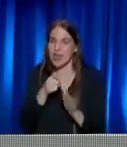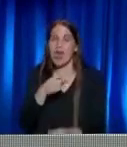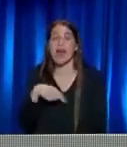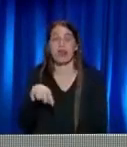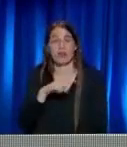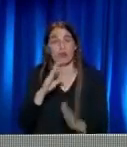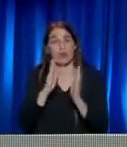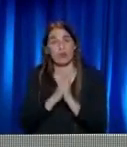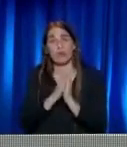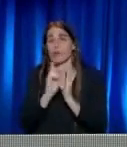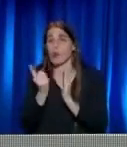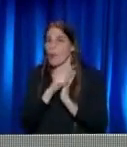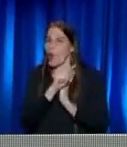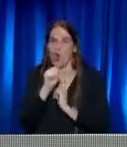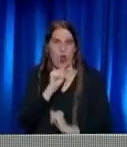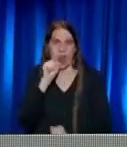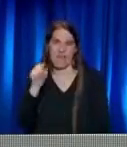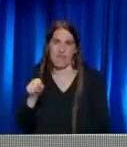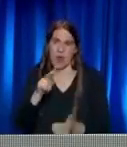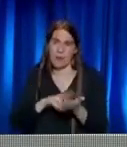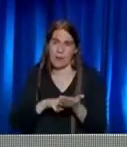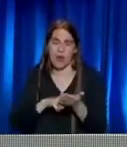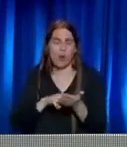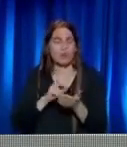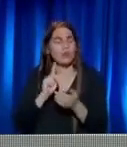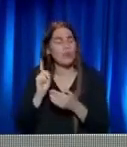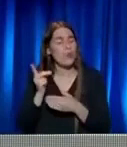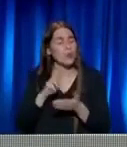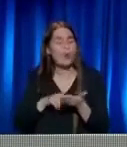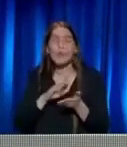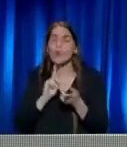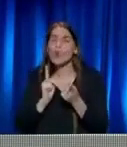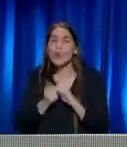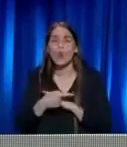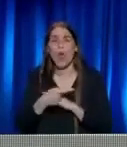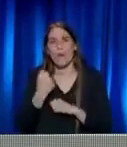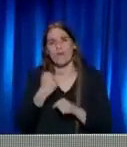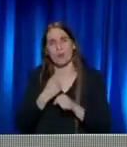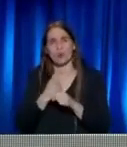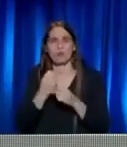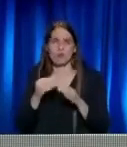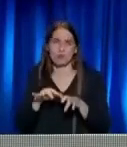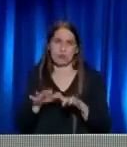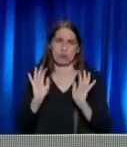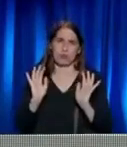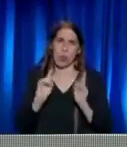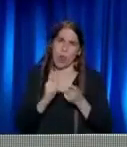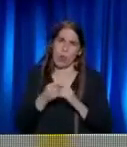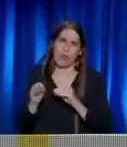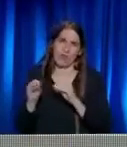קוראים לכולם לא להגיע סתם למרפאות, וכל הקופות חולים עברו לעבוד עם כל מיני אמצעים דיגיטליים, ומה שאפשר